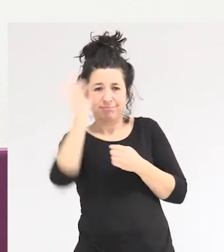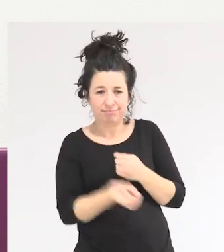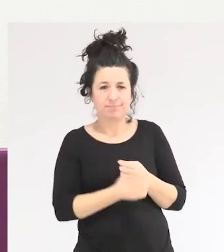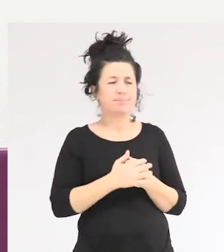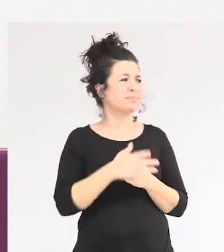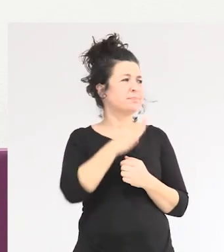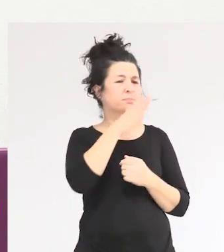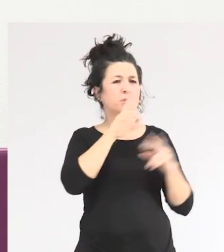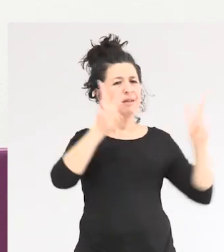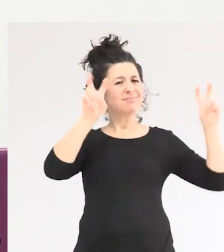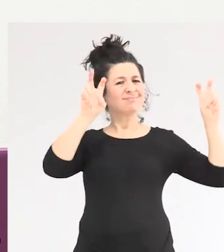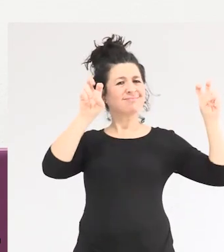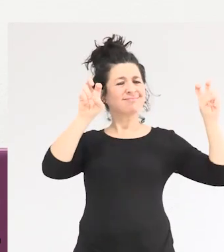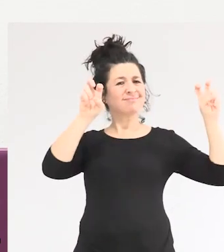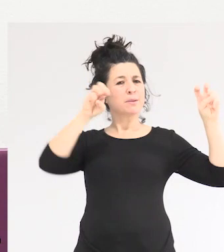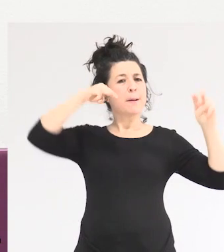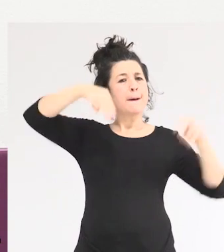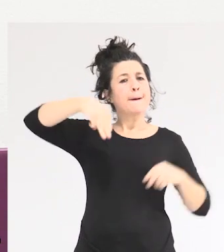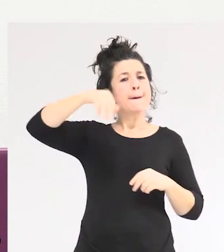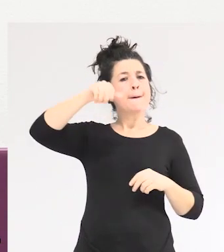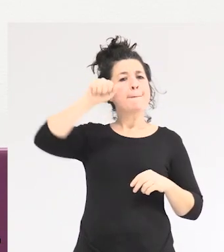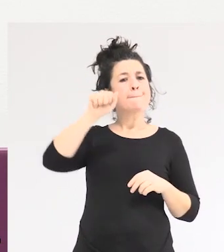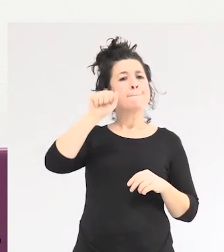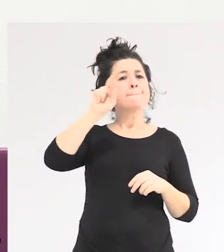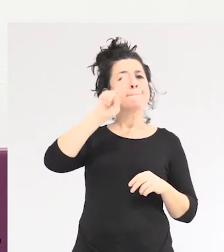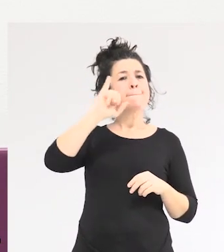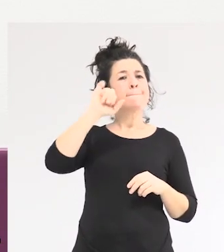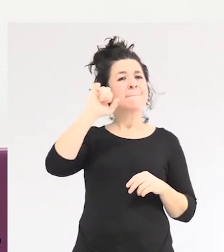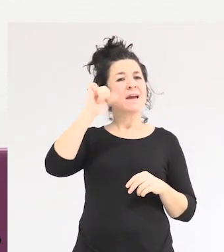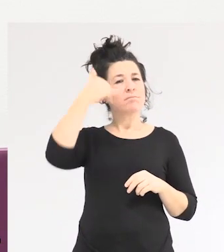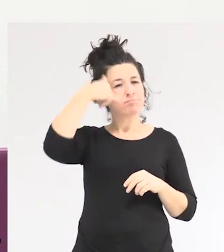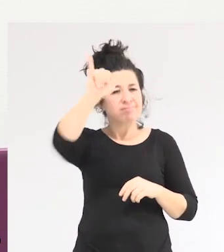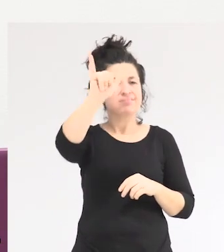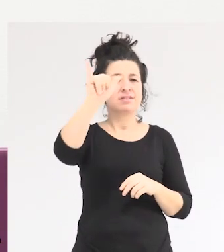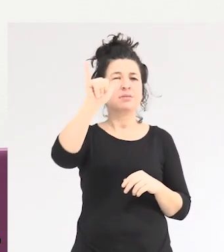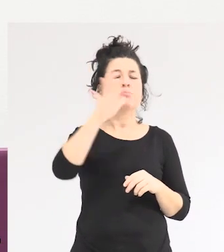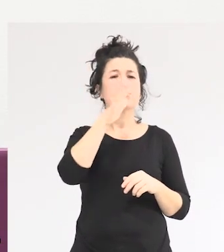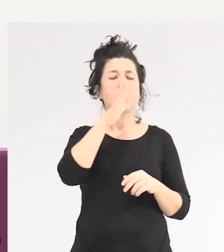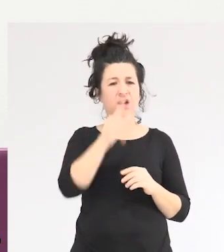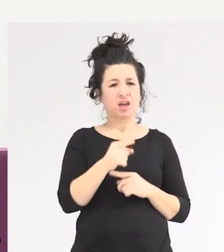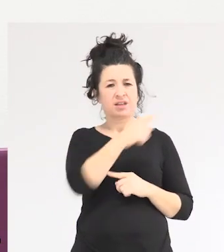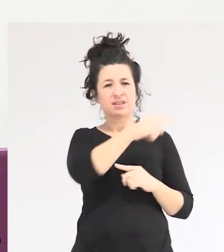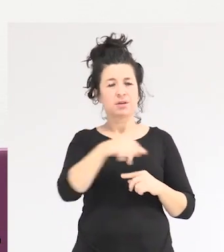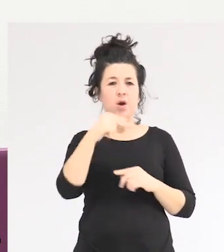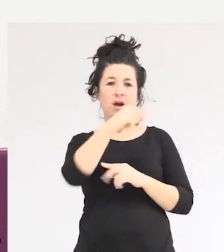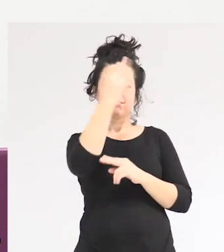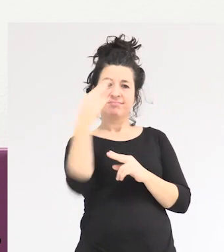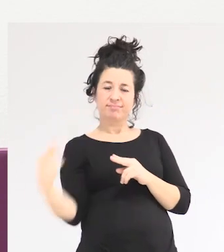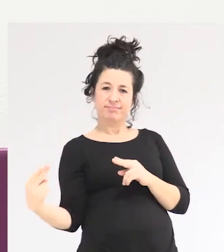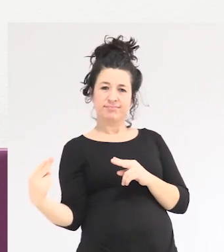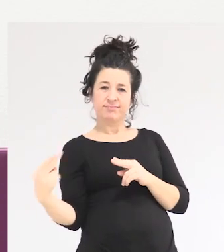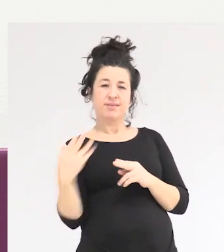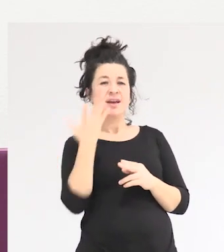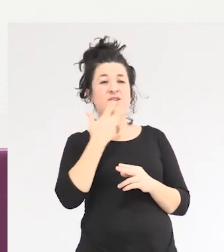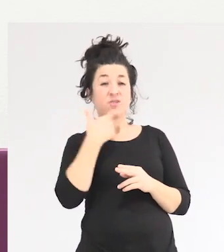Meriren madarikazioa. Agian batzuek ezagutu duzu ja, zera horretan, erretratu horretan, Mary